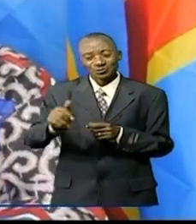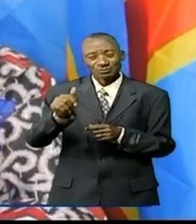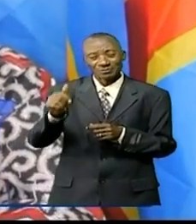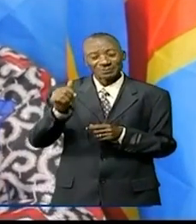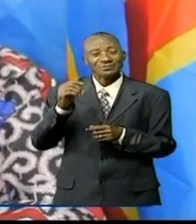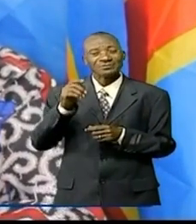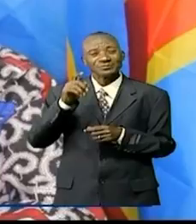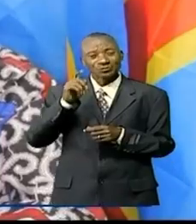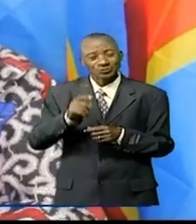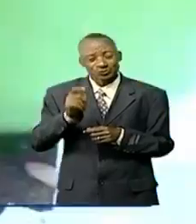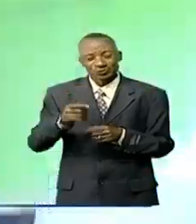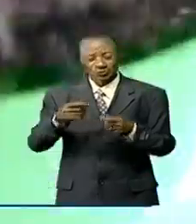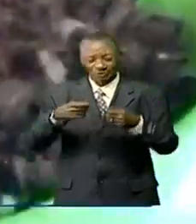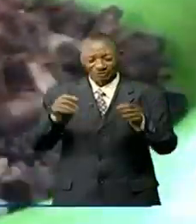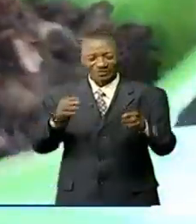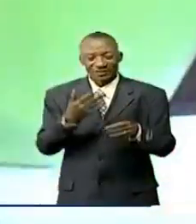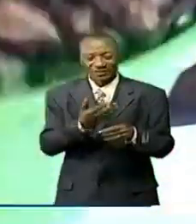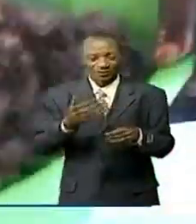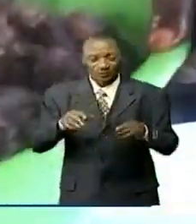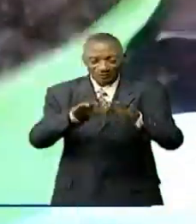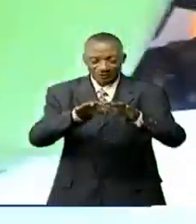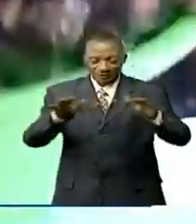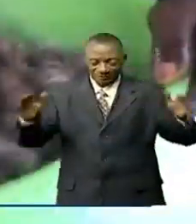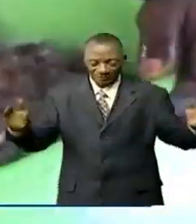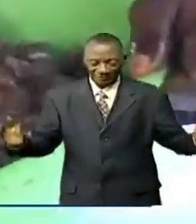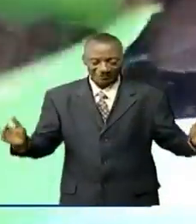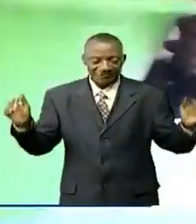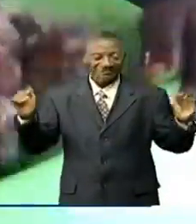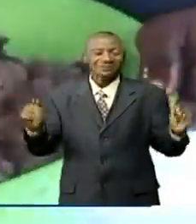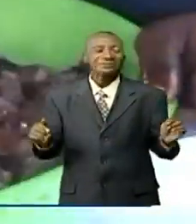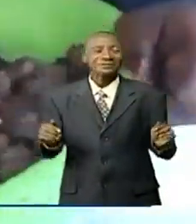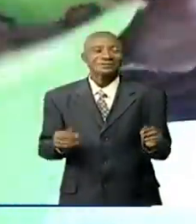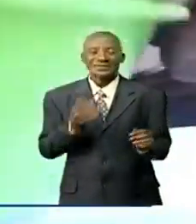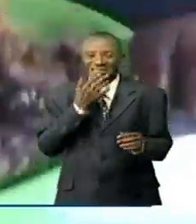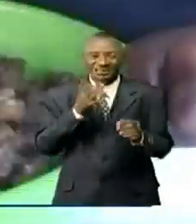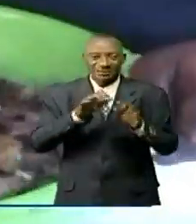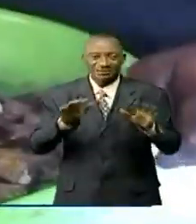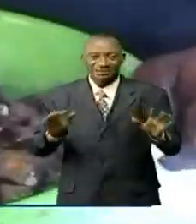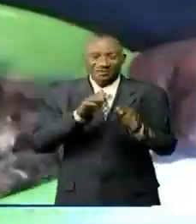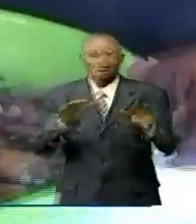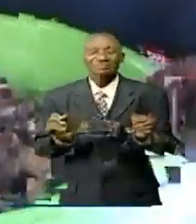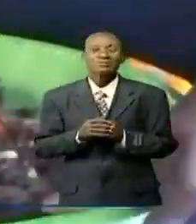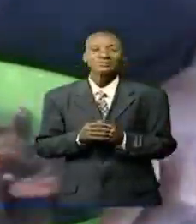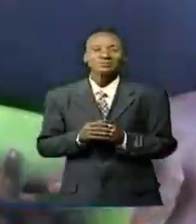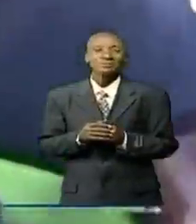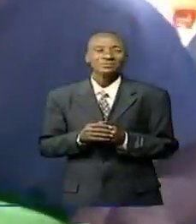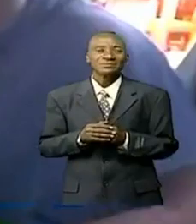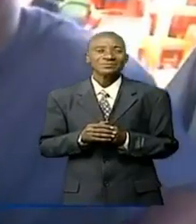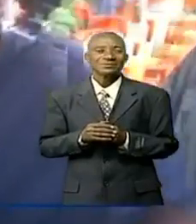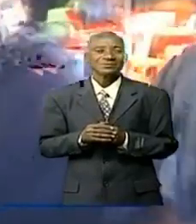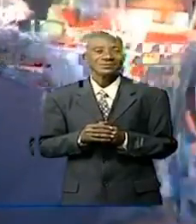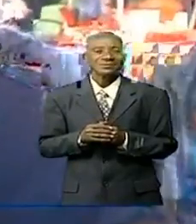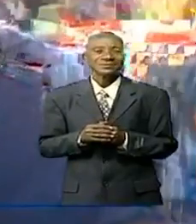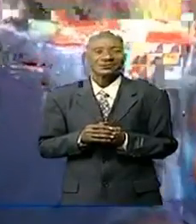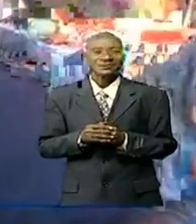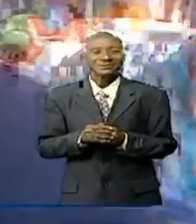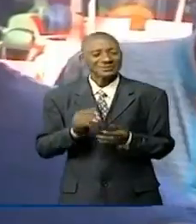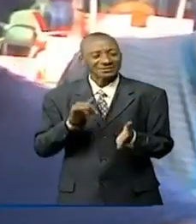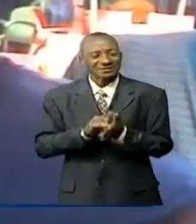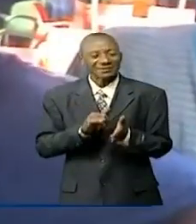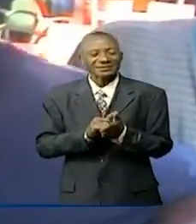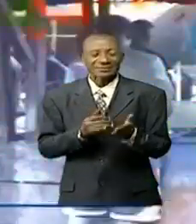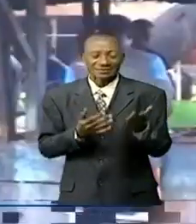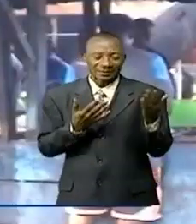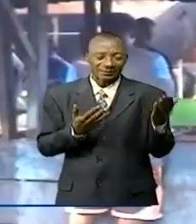c'est ce qui ne se fait plus ces temps. Au niveau de tout ce qui est comme ustensile, la plupart des cas, vous les trouverez avec un